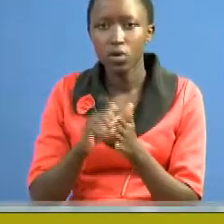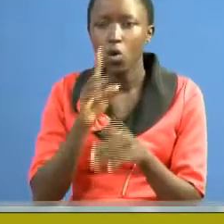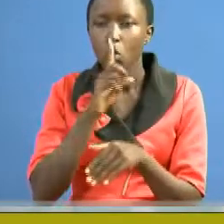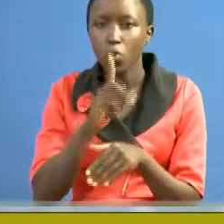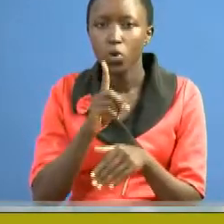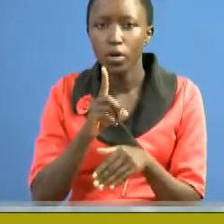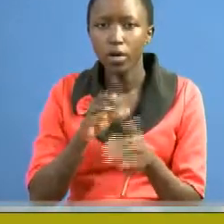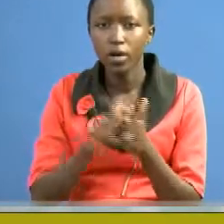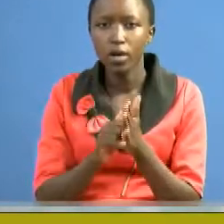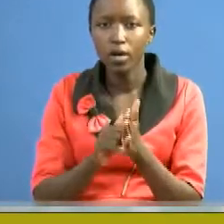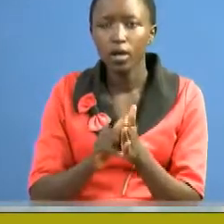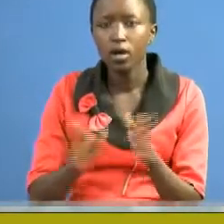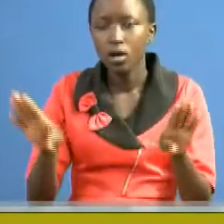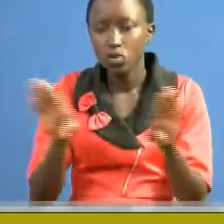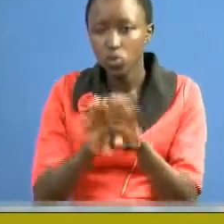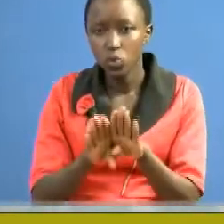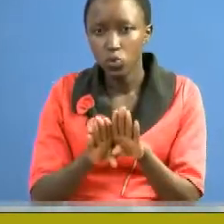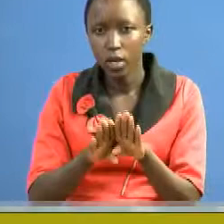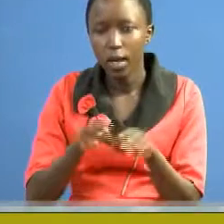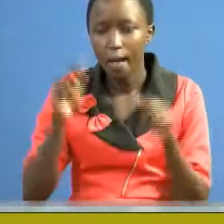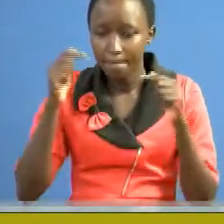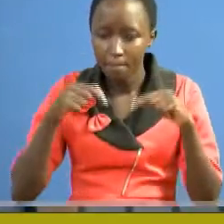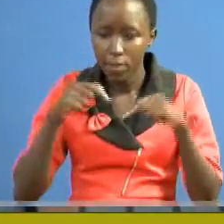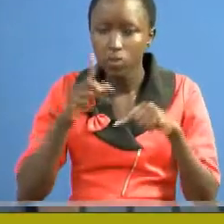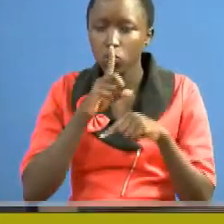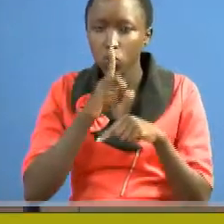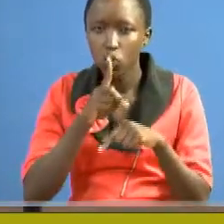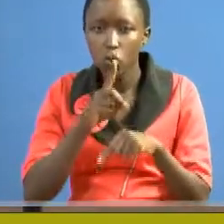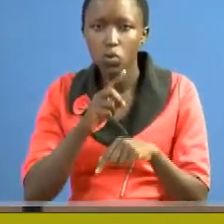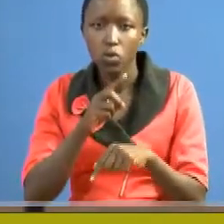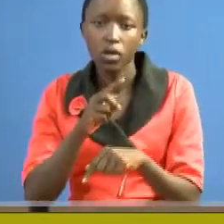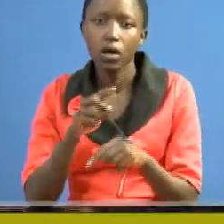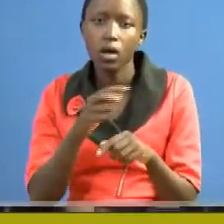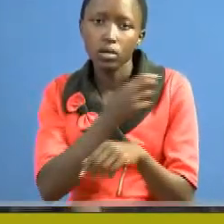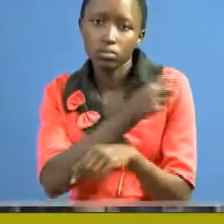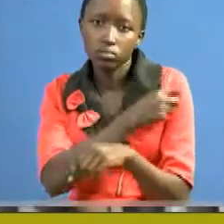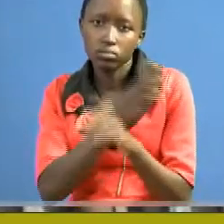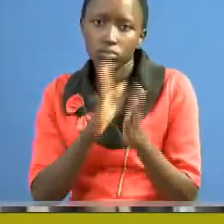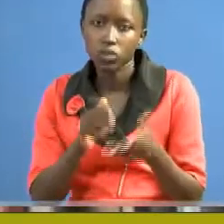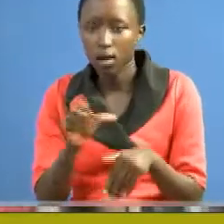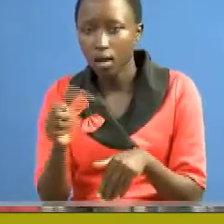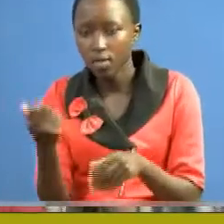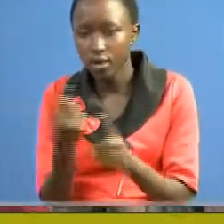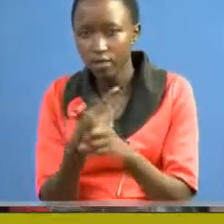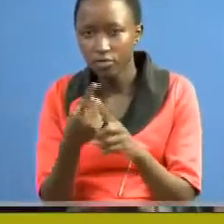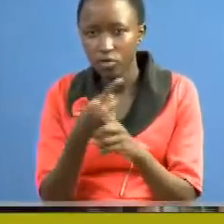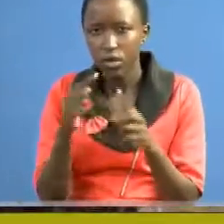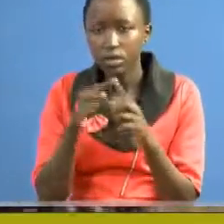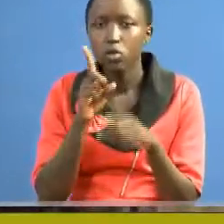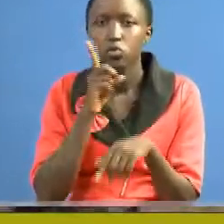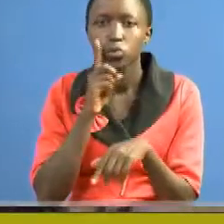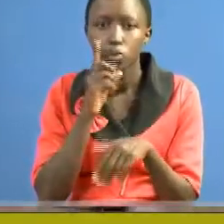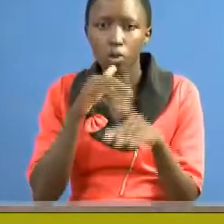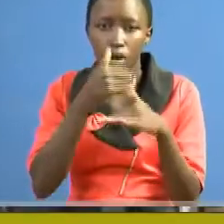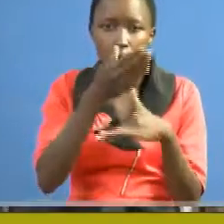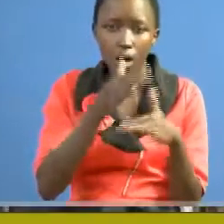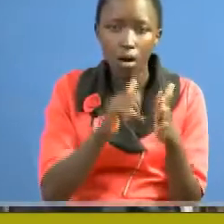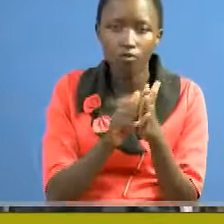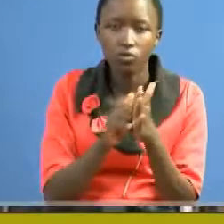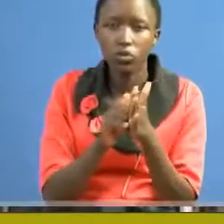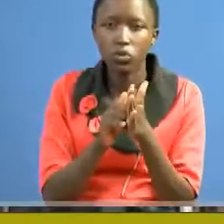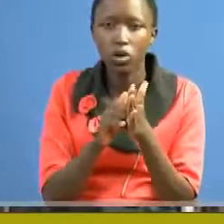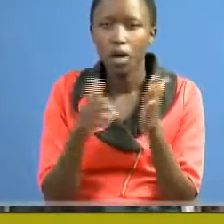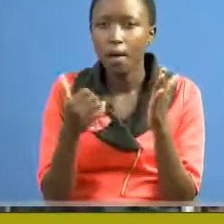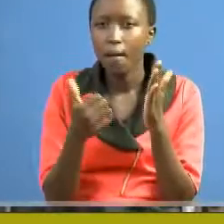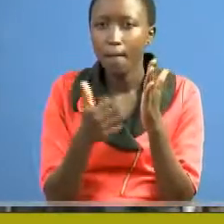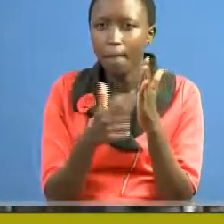ifungwe mara moja na kuagiza kuwa wagonjwa walio katika wodi hiyo wapelekwe kwenye wodi nyingine kufikia kesho. Hii ni baada ya tuhuma za